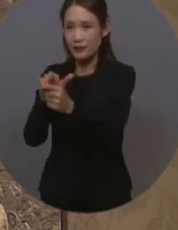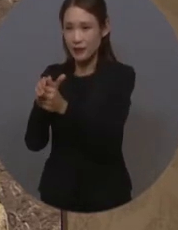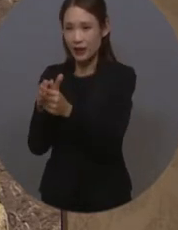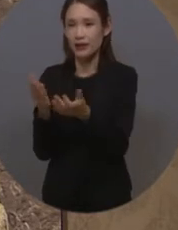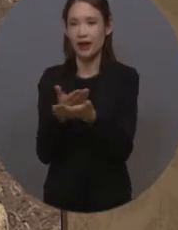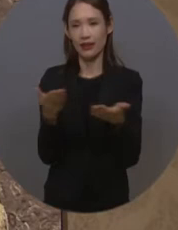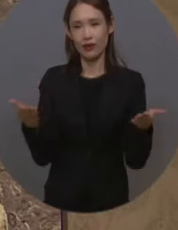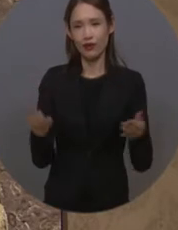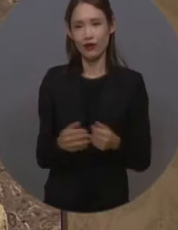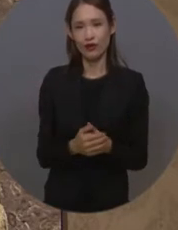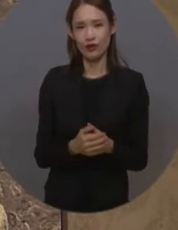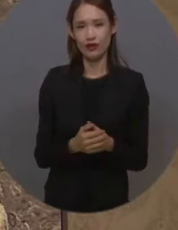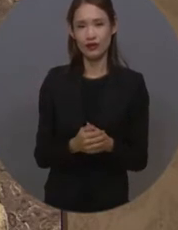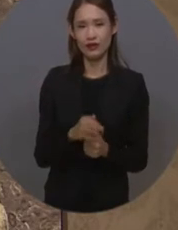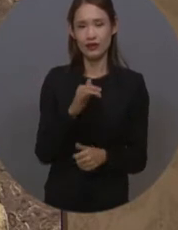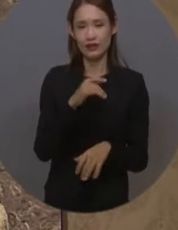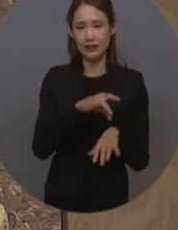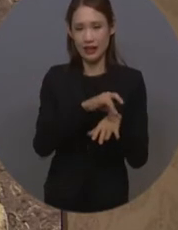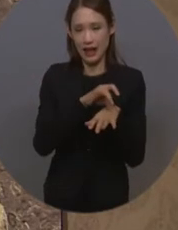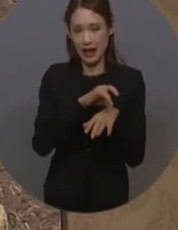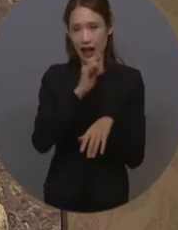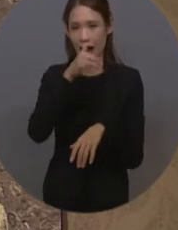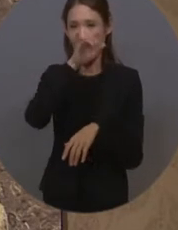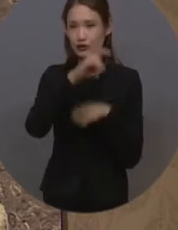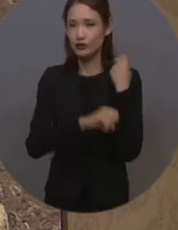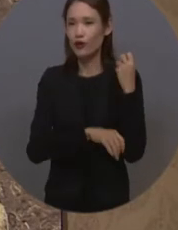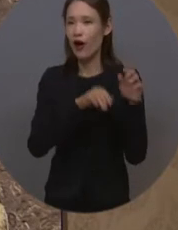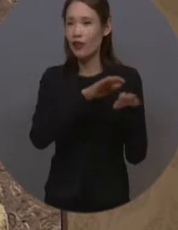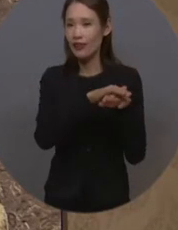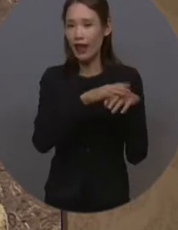예. 가죽 원단을 재단하고